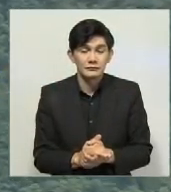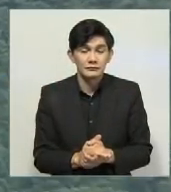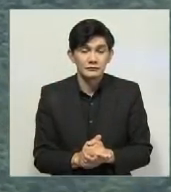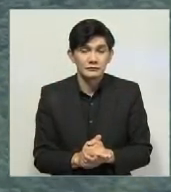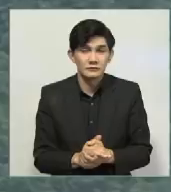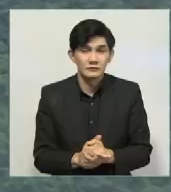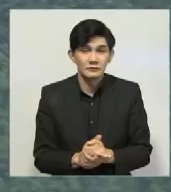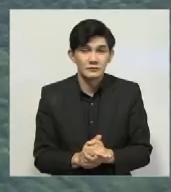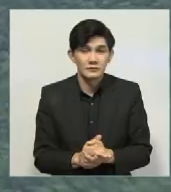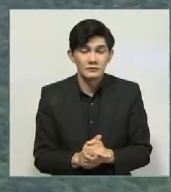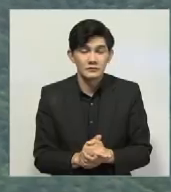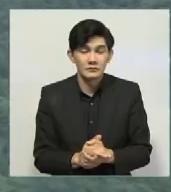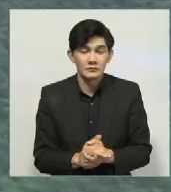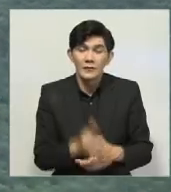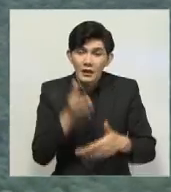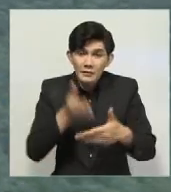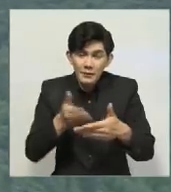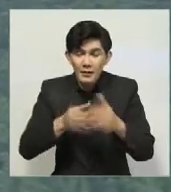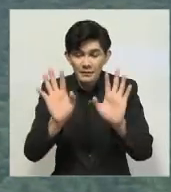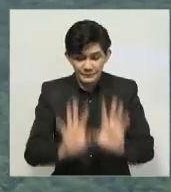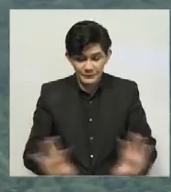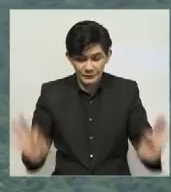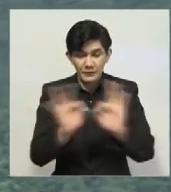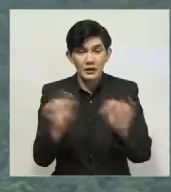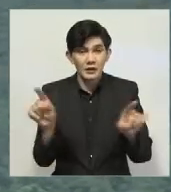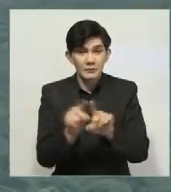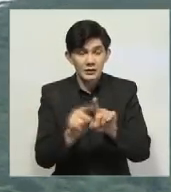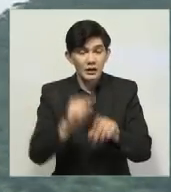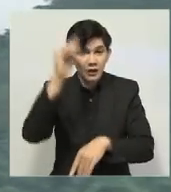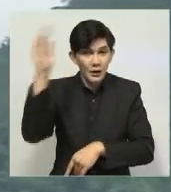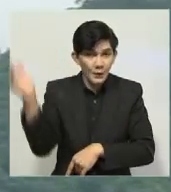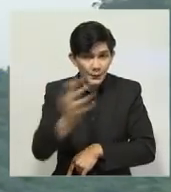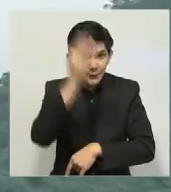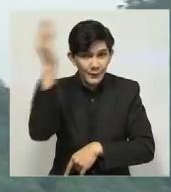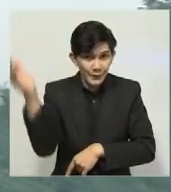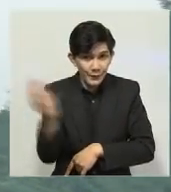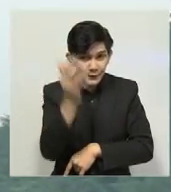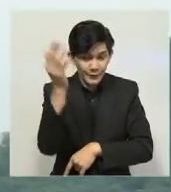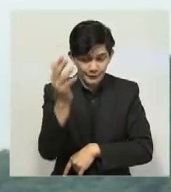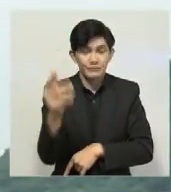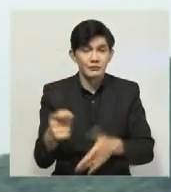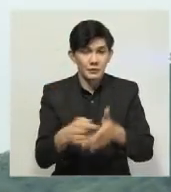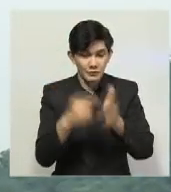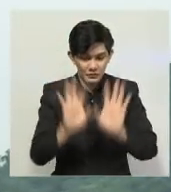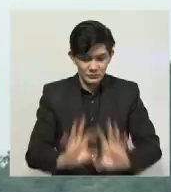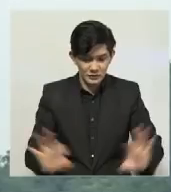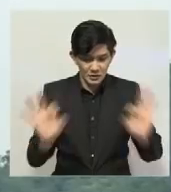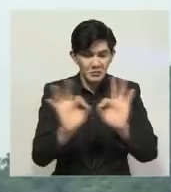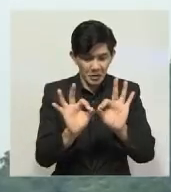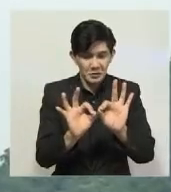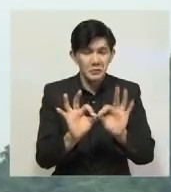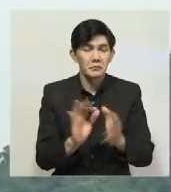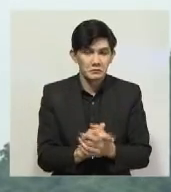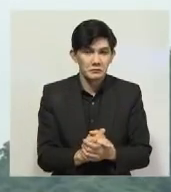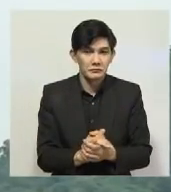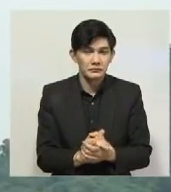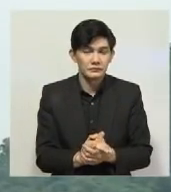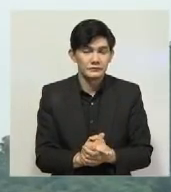นะอีกเรื่องนะคะที่ถือว่าเป็นอุปสรรคเช่นกันค่ะก็คือเรื่องของสภาพอากาศที่ยังคงเป็นปัจจัยหลักในการทำงานของเจ้าหน้าที่ค่ะ